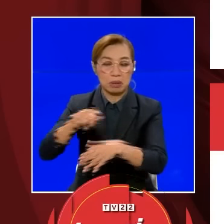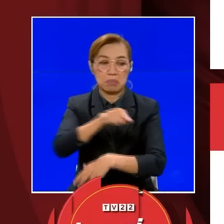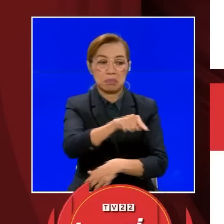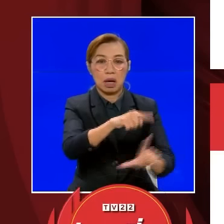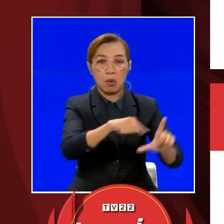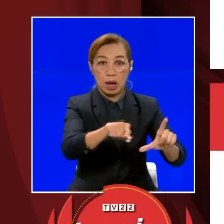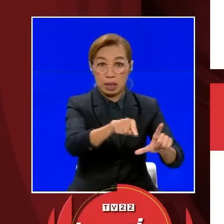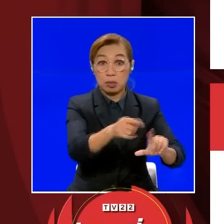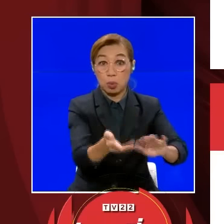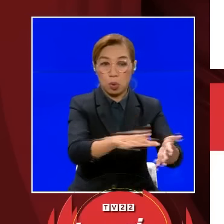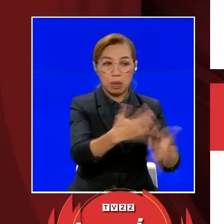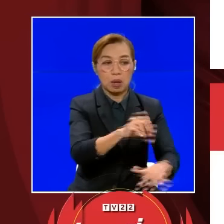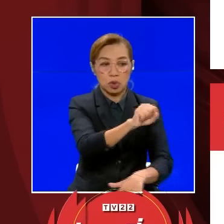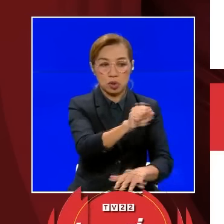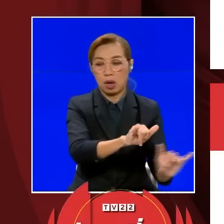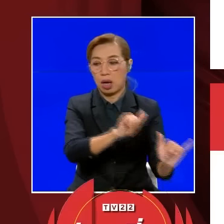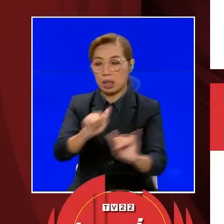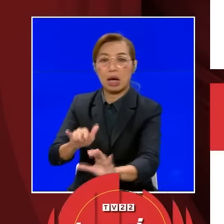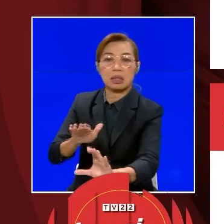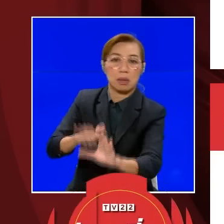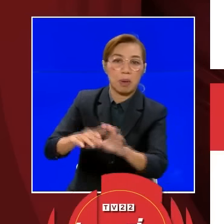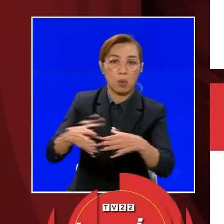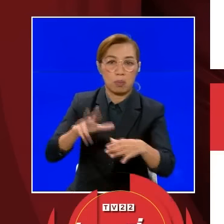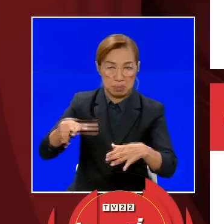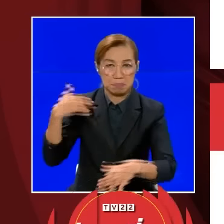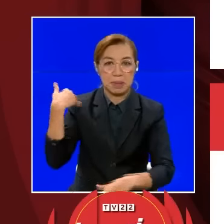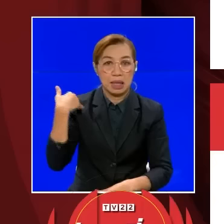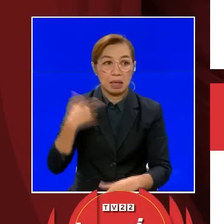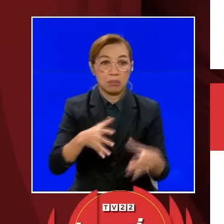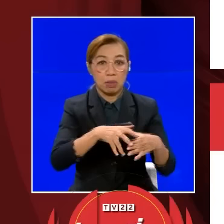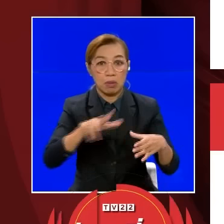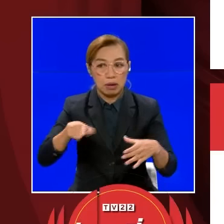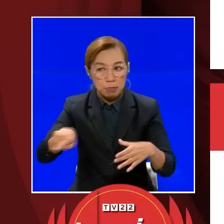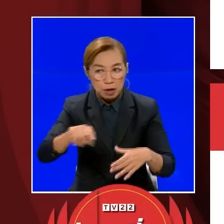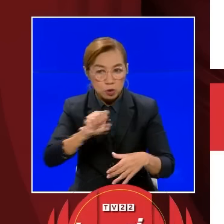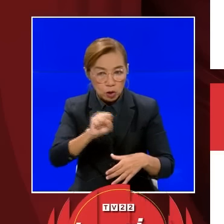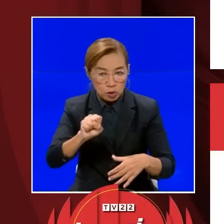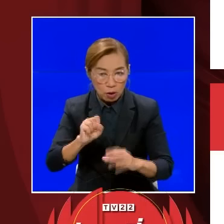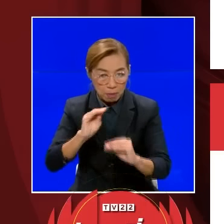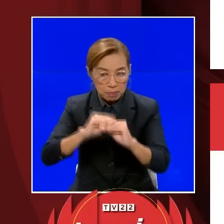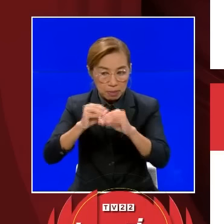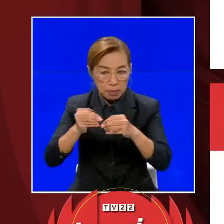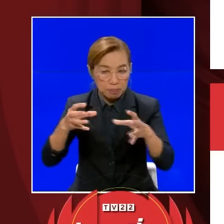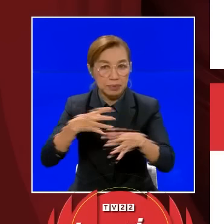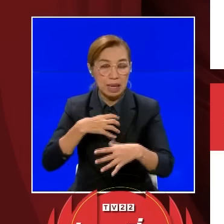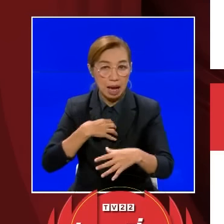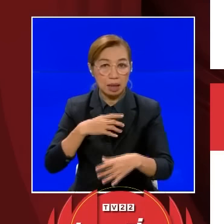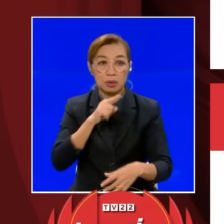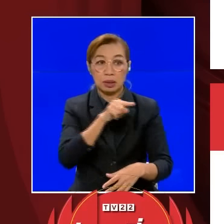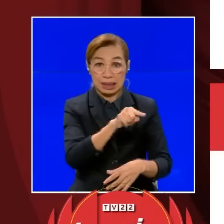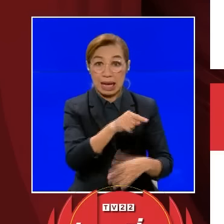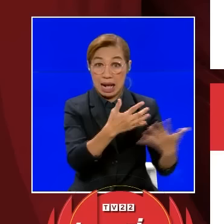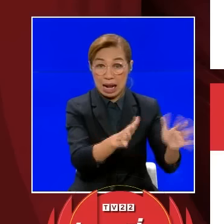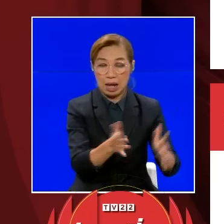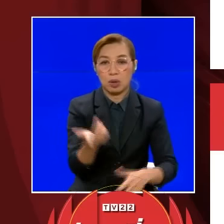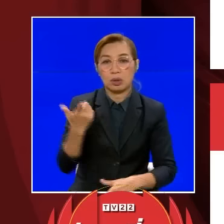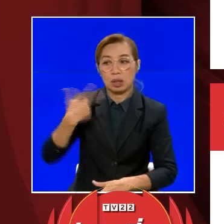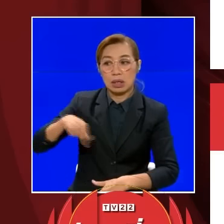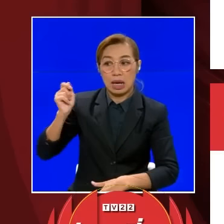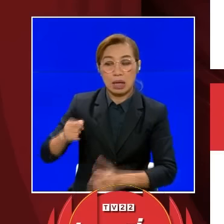ส.จากก้าวไกลเข้าพรรคให้ได้มากที่สุดเพื่อที่จะให้ได้จำนวนส.ส.เพิ่มขึ้นพอศาลรัฐธรรมนูญวินิจฉัยคดีนายกเศรษฐาถ้าต้